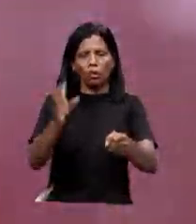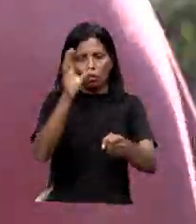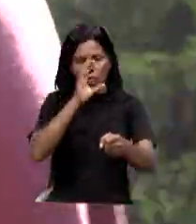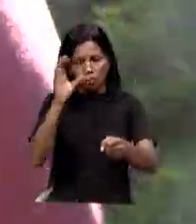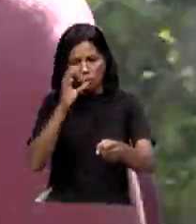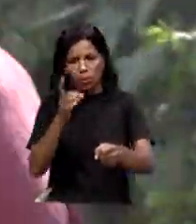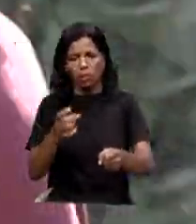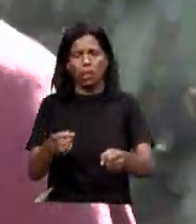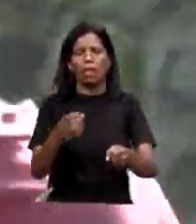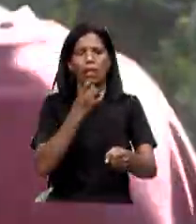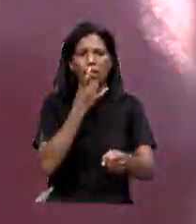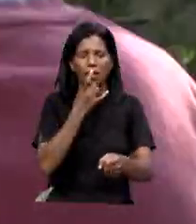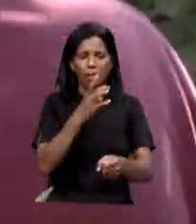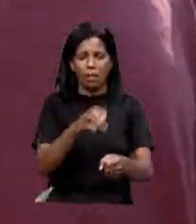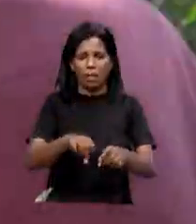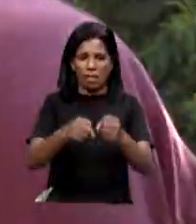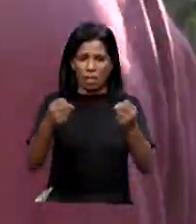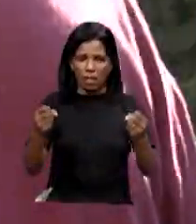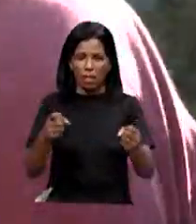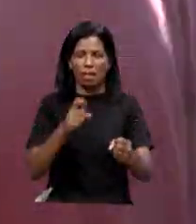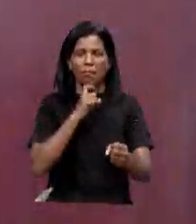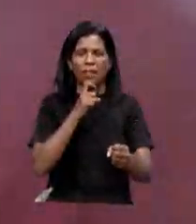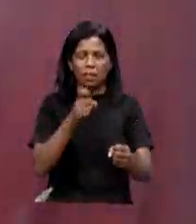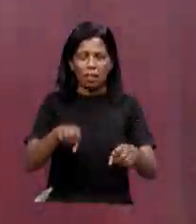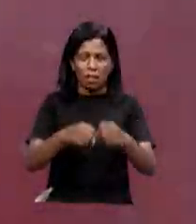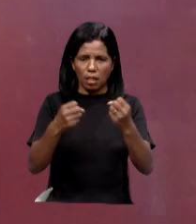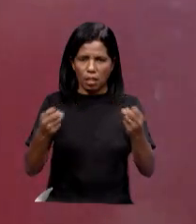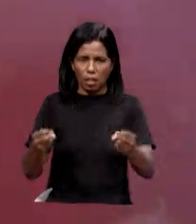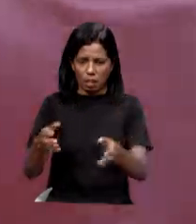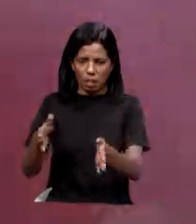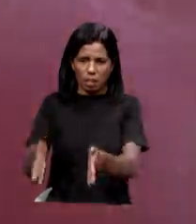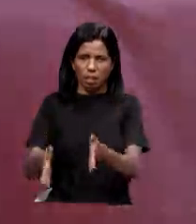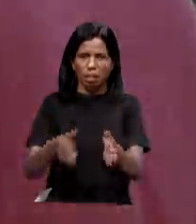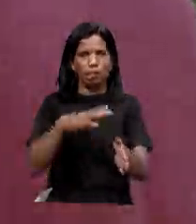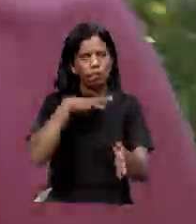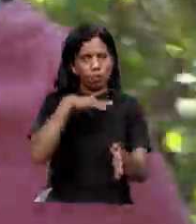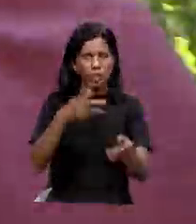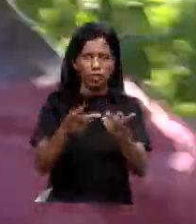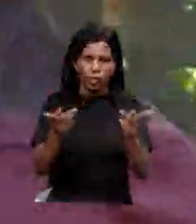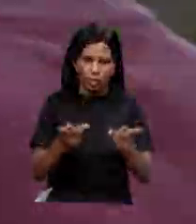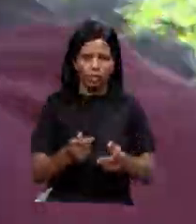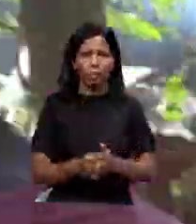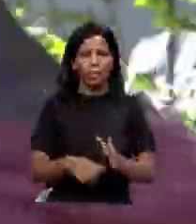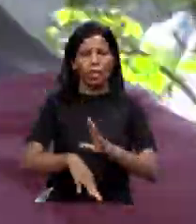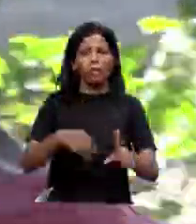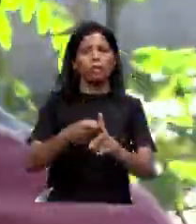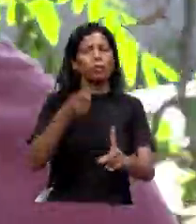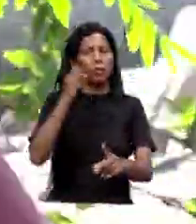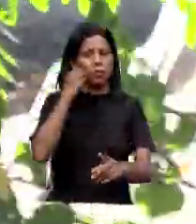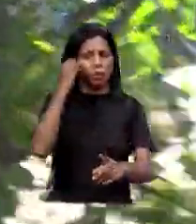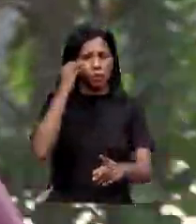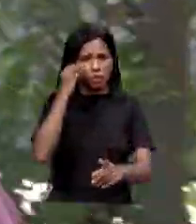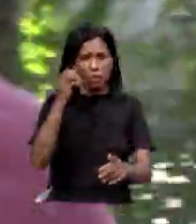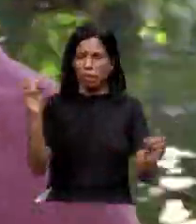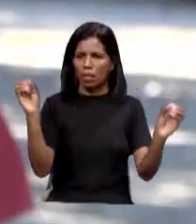iha dalang nini. Iha lisu fating, no mos iha valeta kuak. Saya husi uma, amang ne la